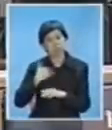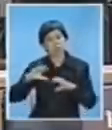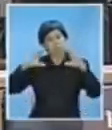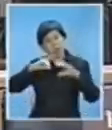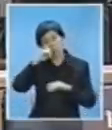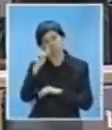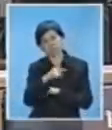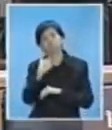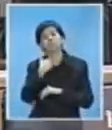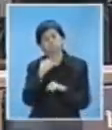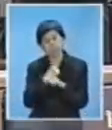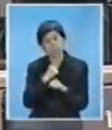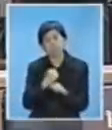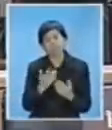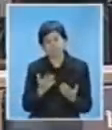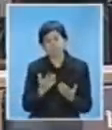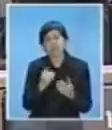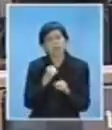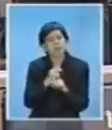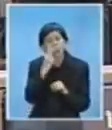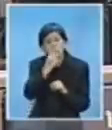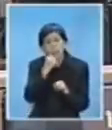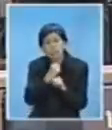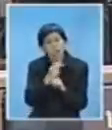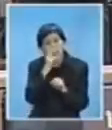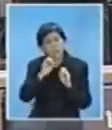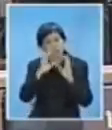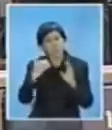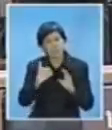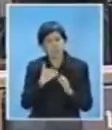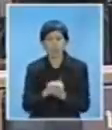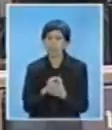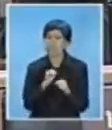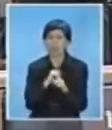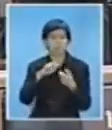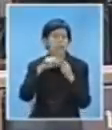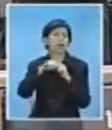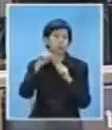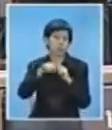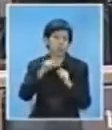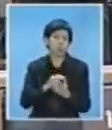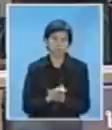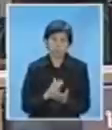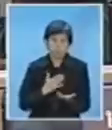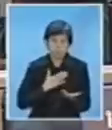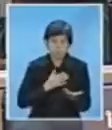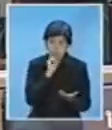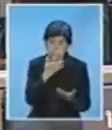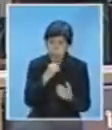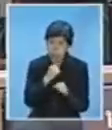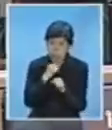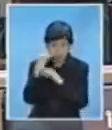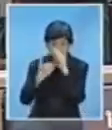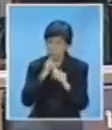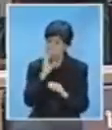บาลไทยอันนี้เป็นหลักสากลทางธรรมาภิบาลเขาเรียกว่าประโยชน์ทับซ้อนค่ะดิฉันไม่ได้บอกว่าเราไม่คว